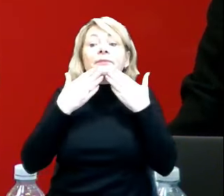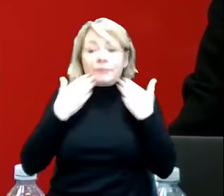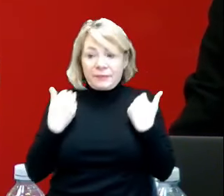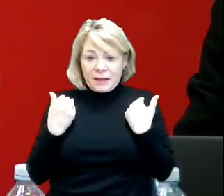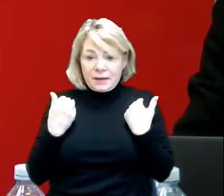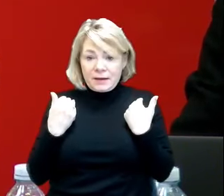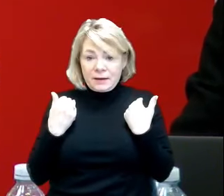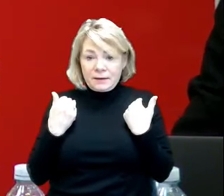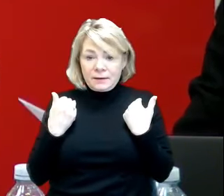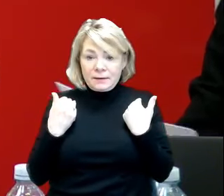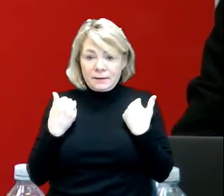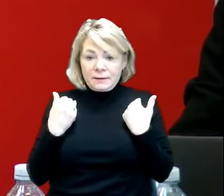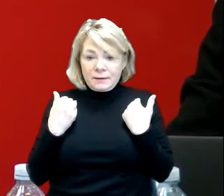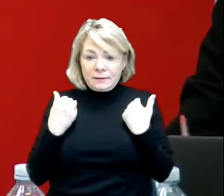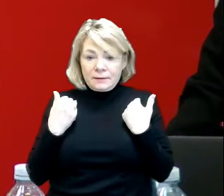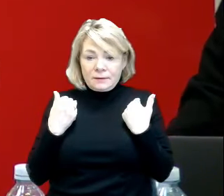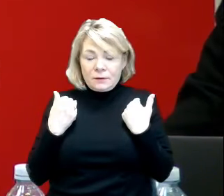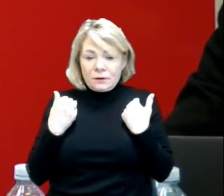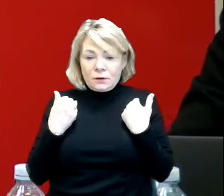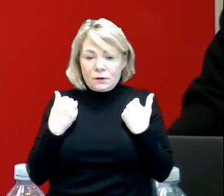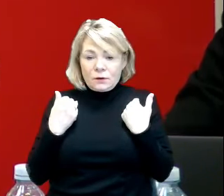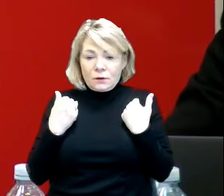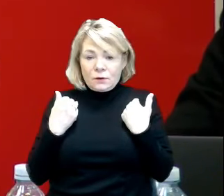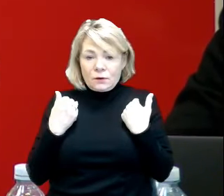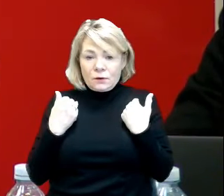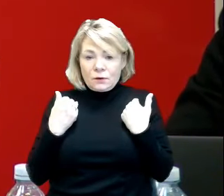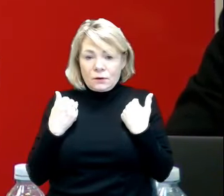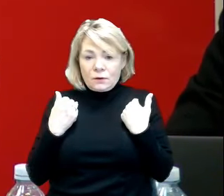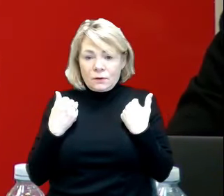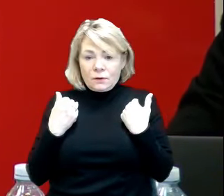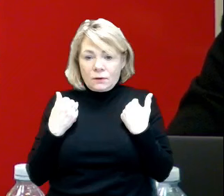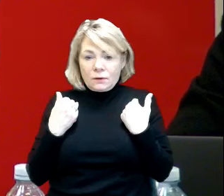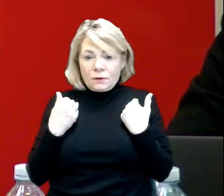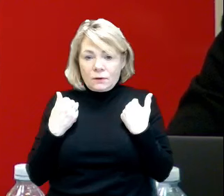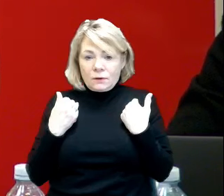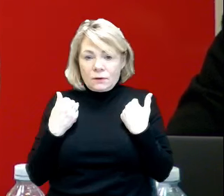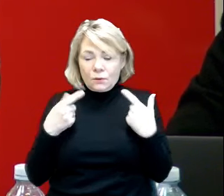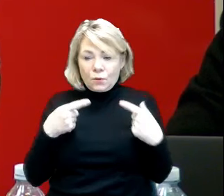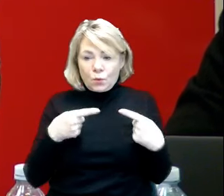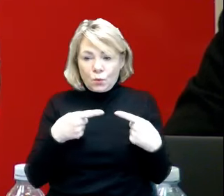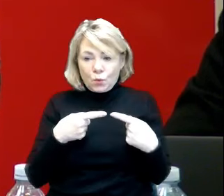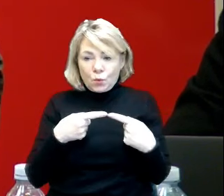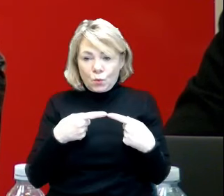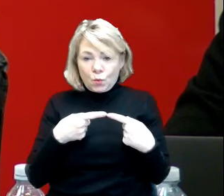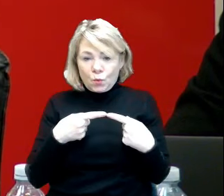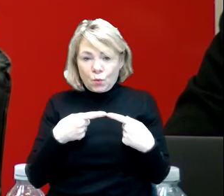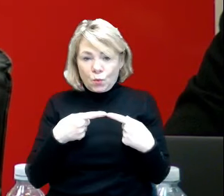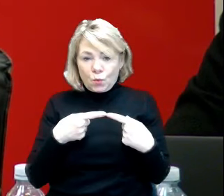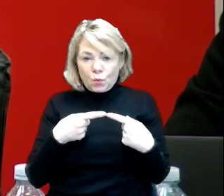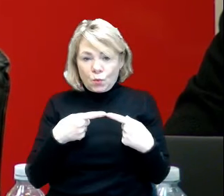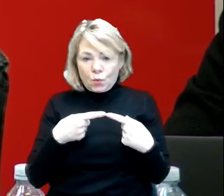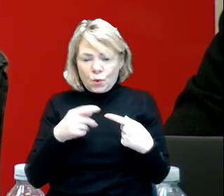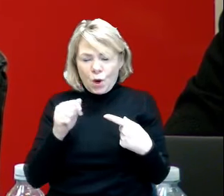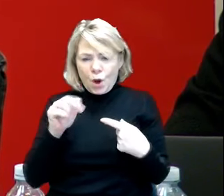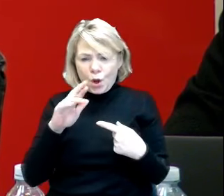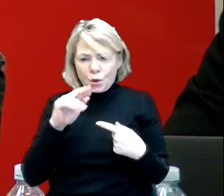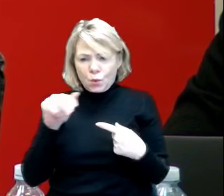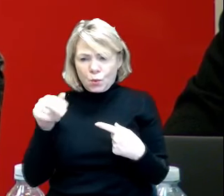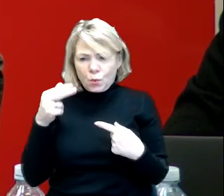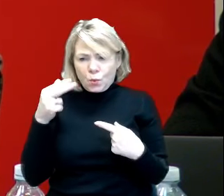tai taip už arūnas tuma tomas jočys